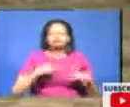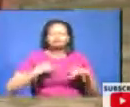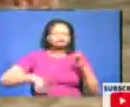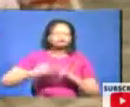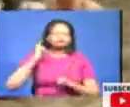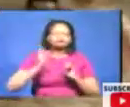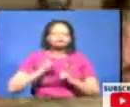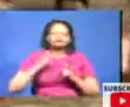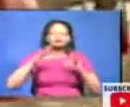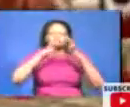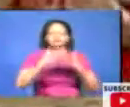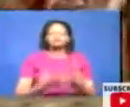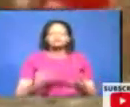1986.